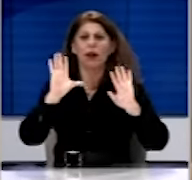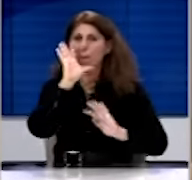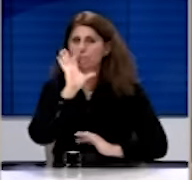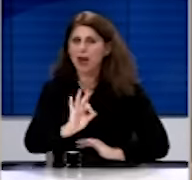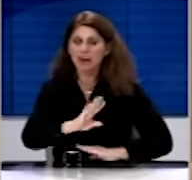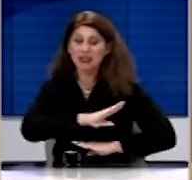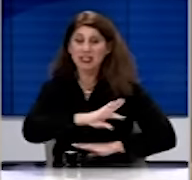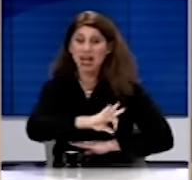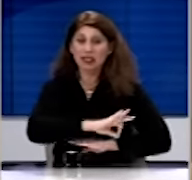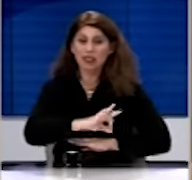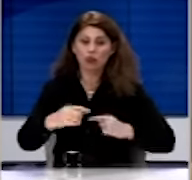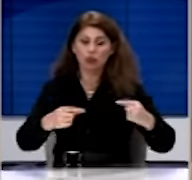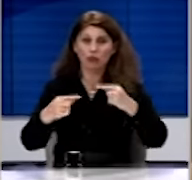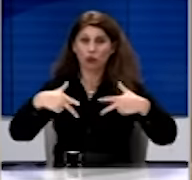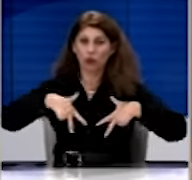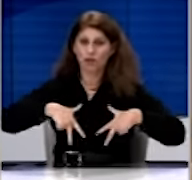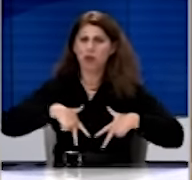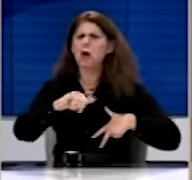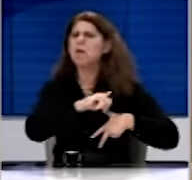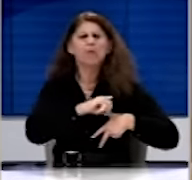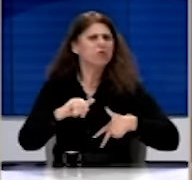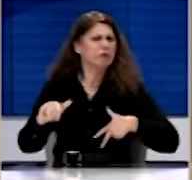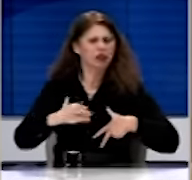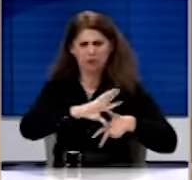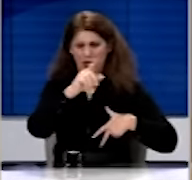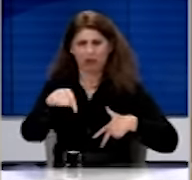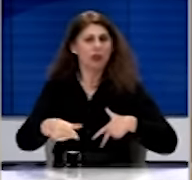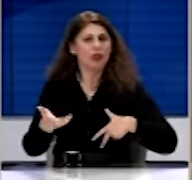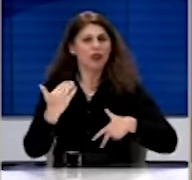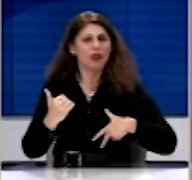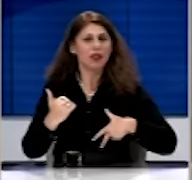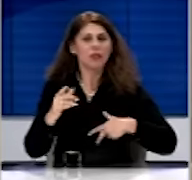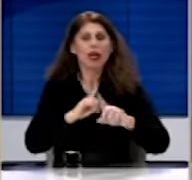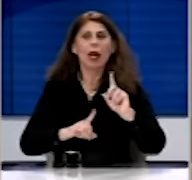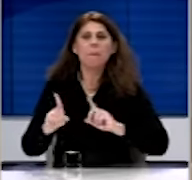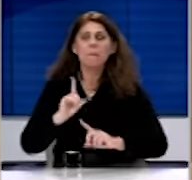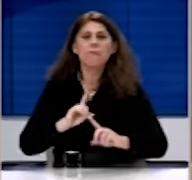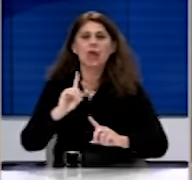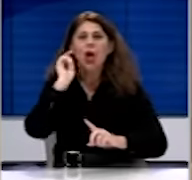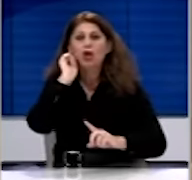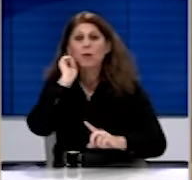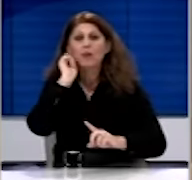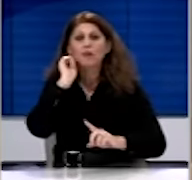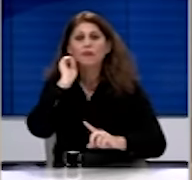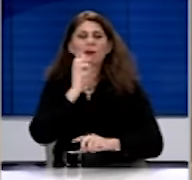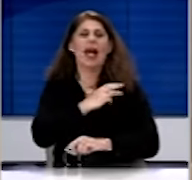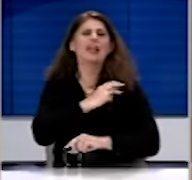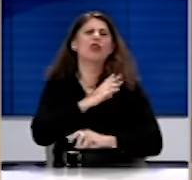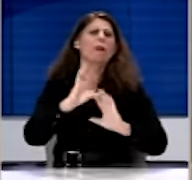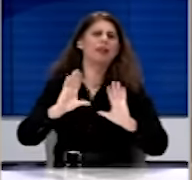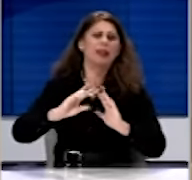στρατηγικός αντίπαλος των κυβερνήσεων ποτέ μέχρι τώρα δεν υπήρξε κάποια ονομαζόμενη